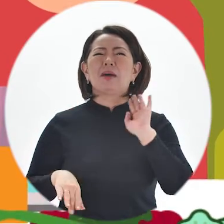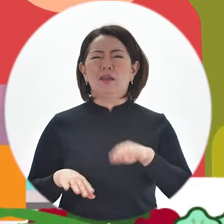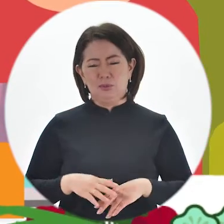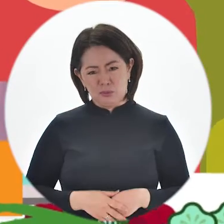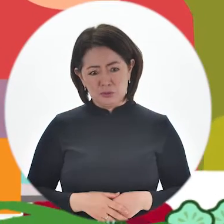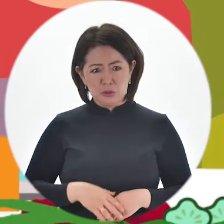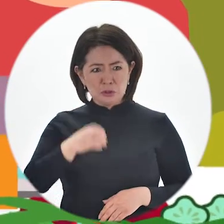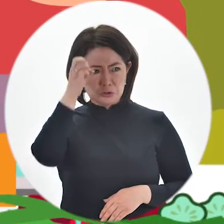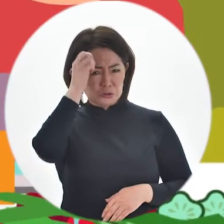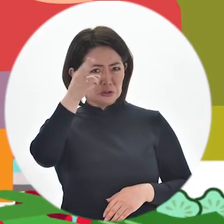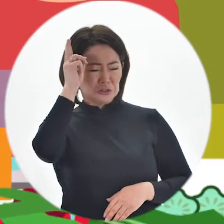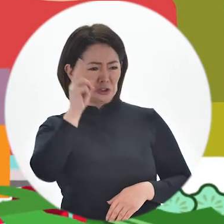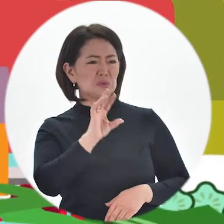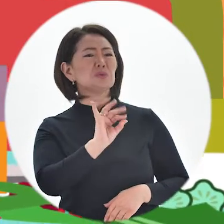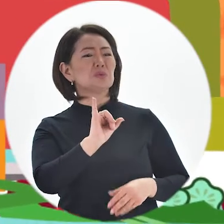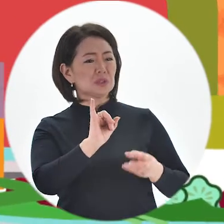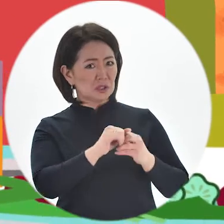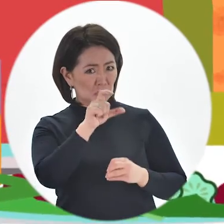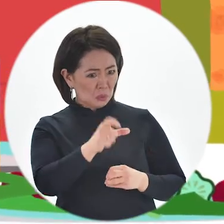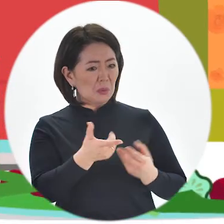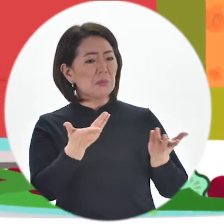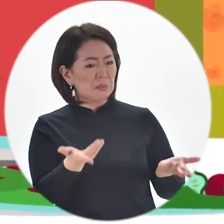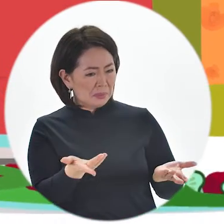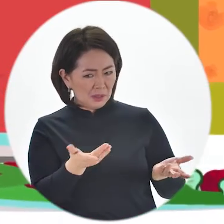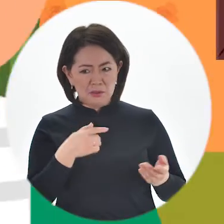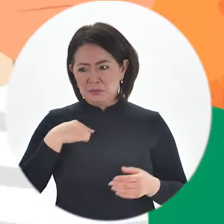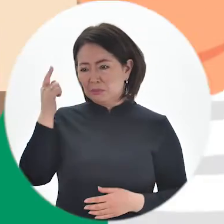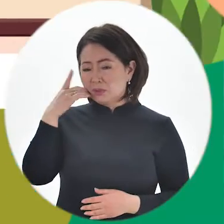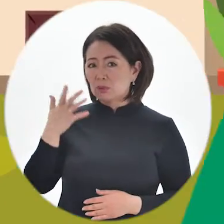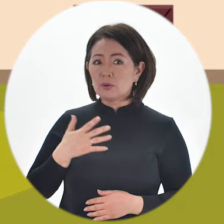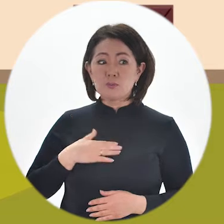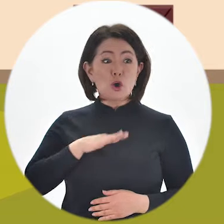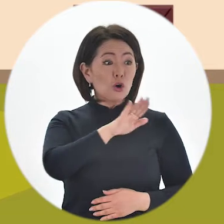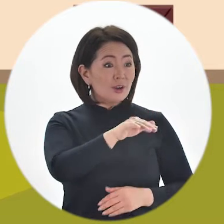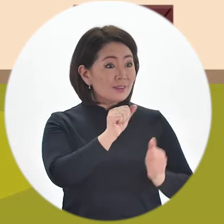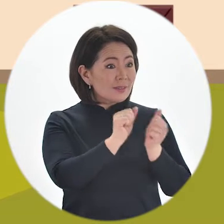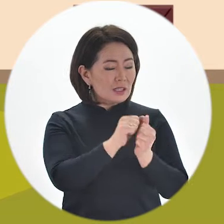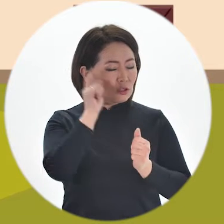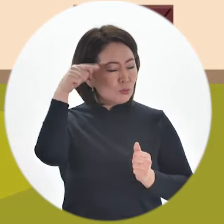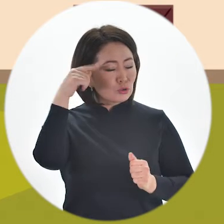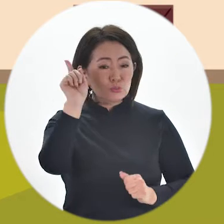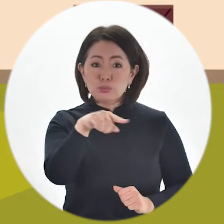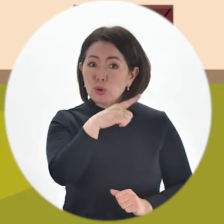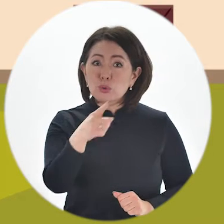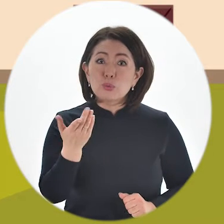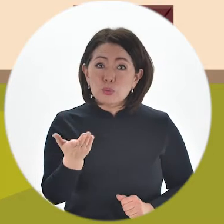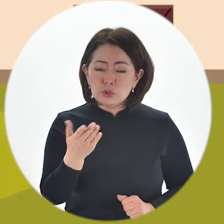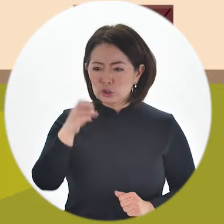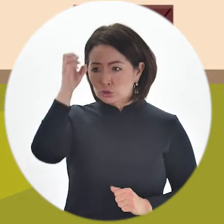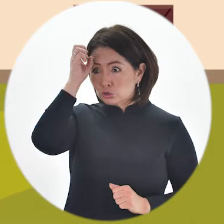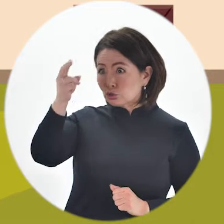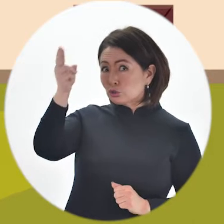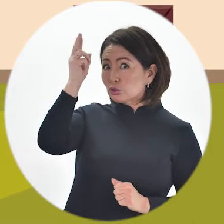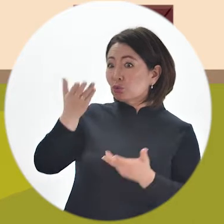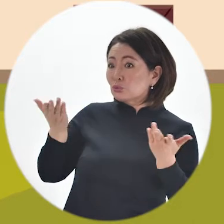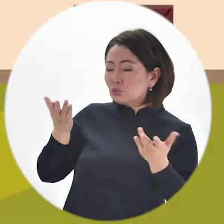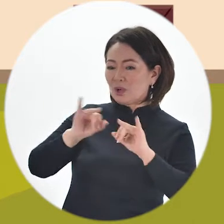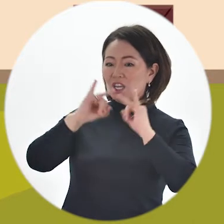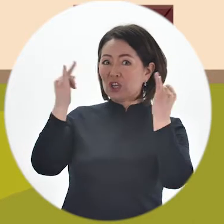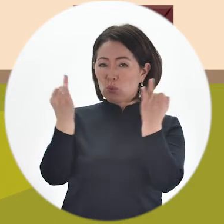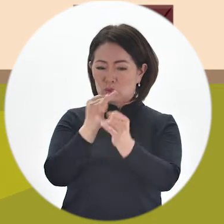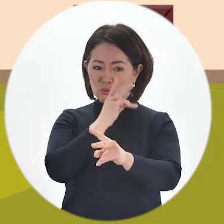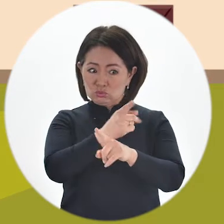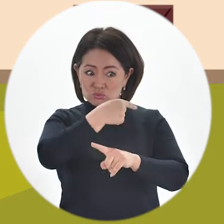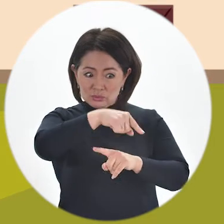«Щүріңтэгээд еүүрің тэг өйтэг аж байдай» «Щүріңтэг дүйтіг» «Інгөөрсөөй санғод осам байдай» Ерінхий лэгчин осы